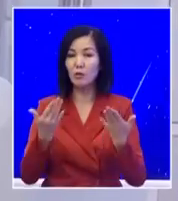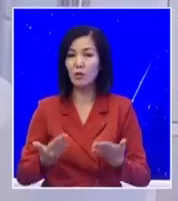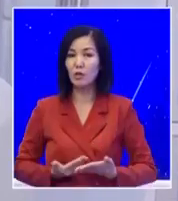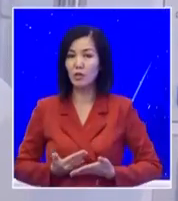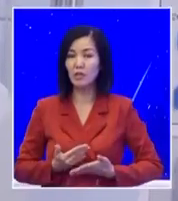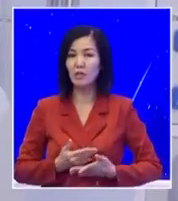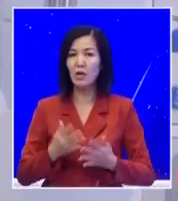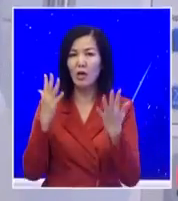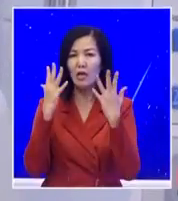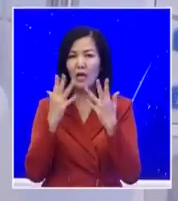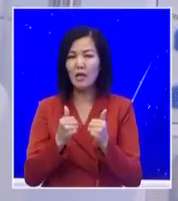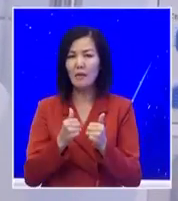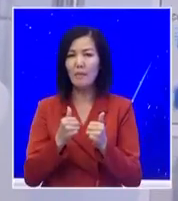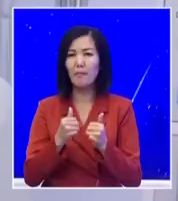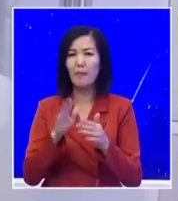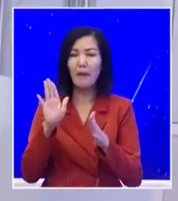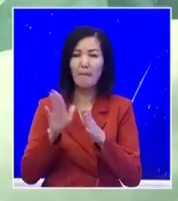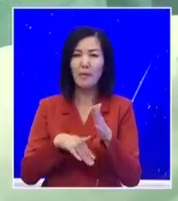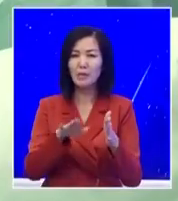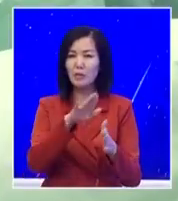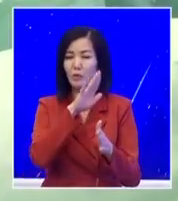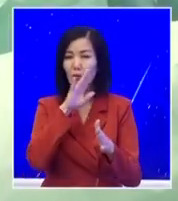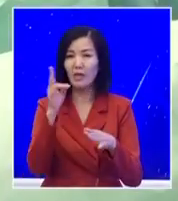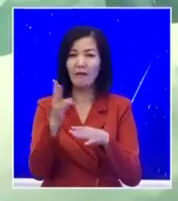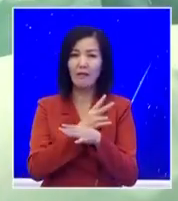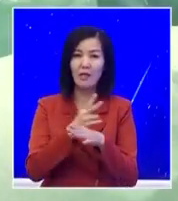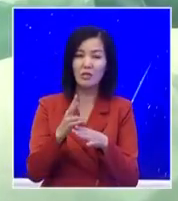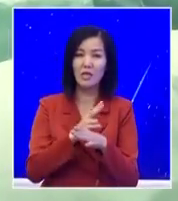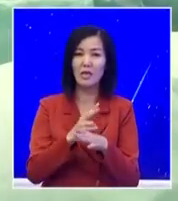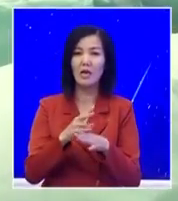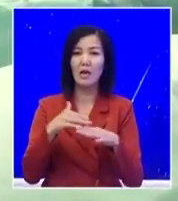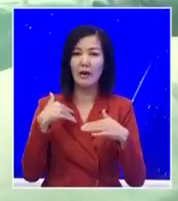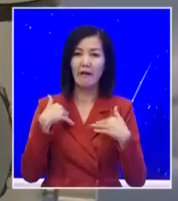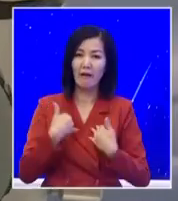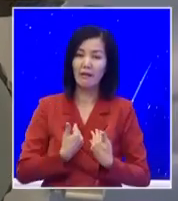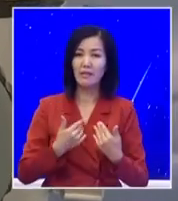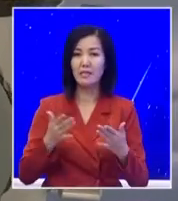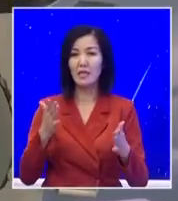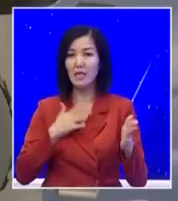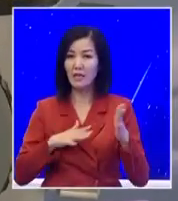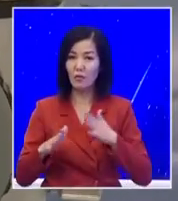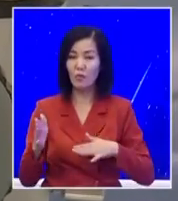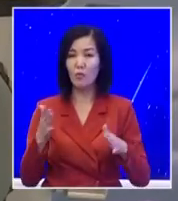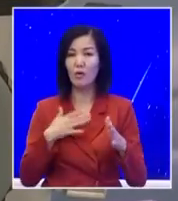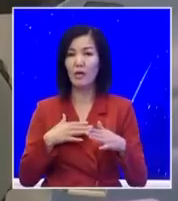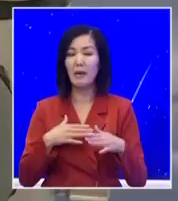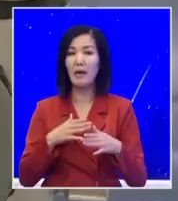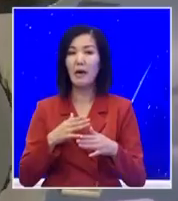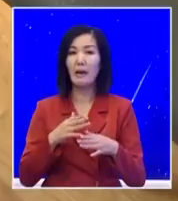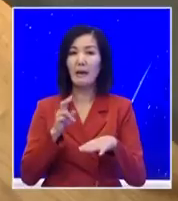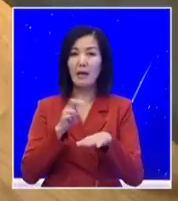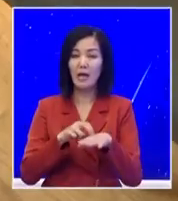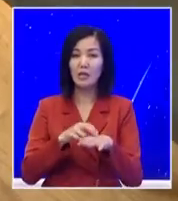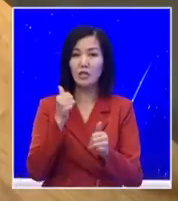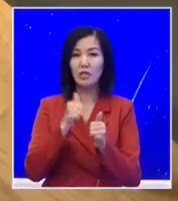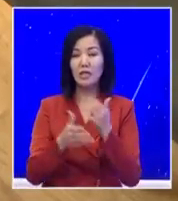бесчетное количество бессонных ночей, радости и горести каждого из своих пациентов. И они, люди в белых халатах, каждый